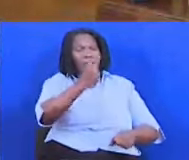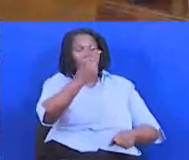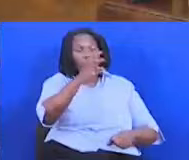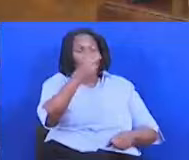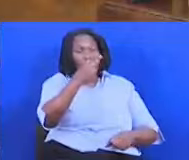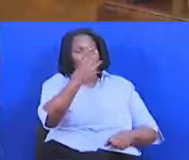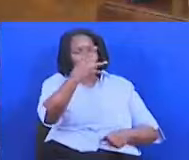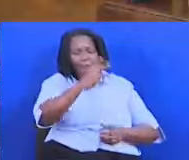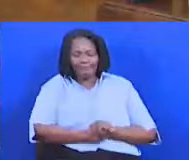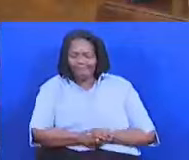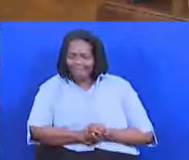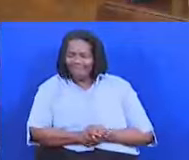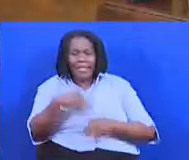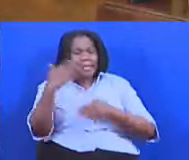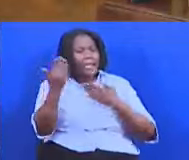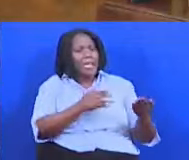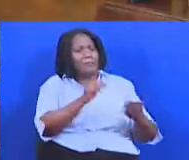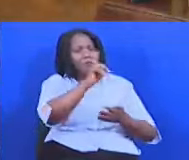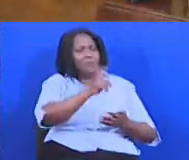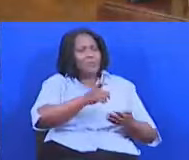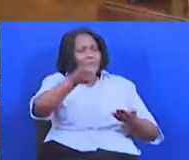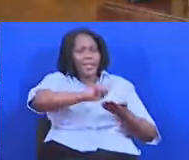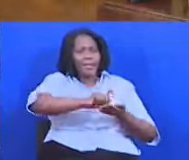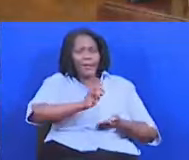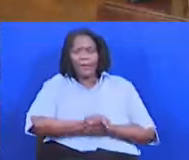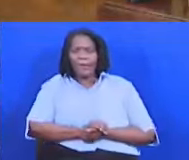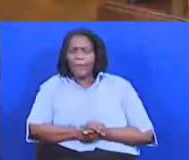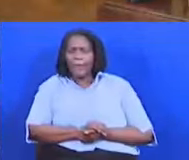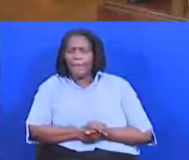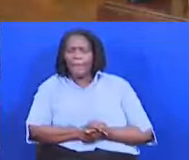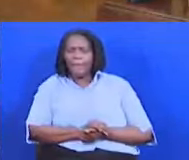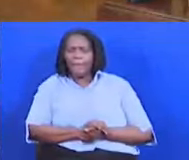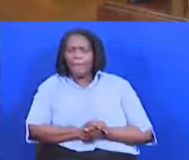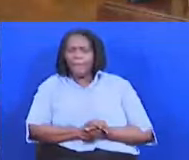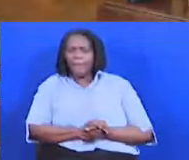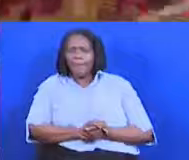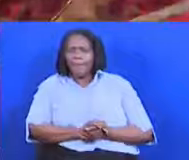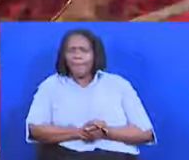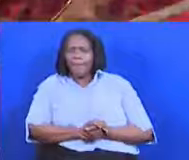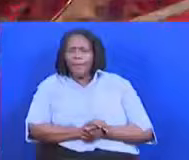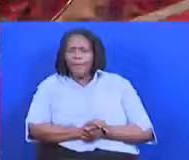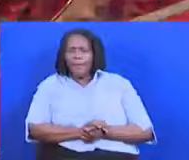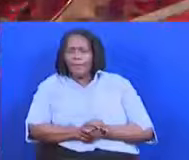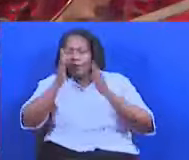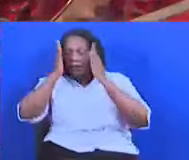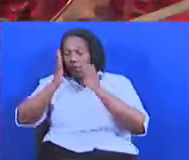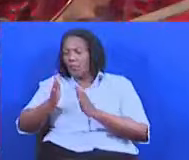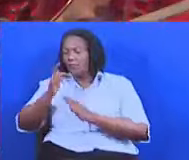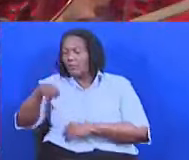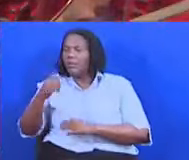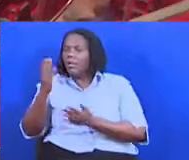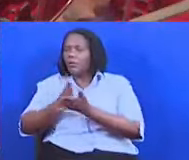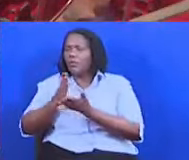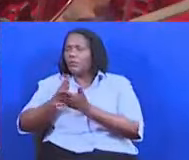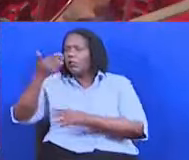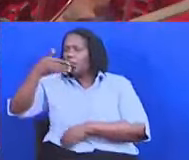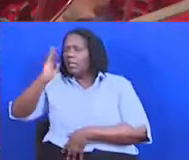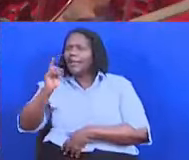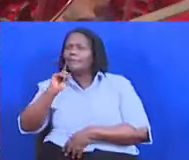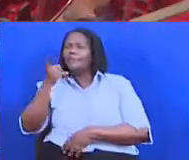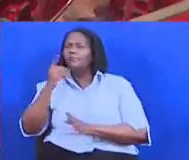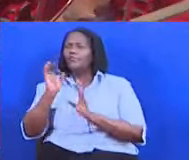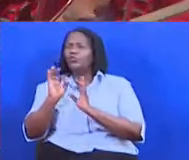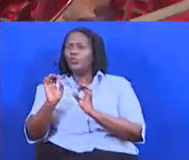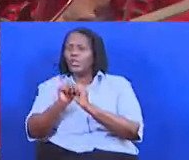Mheshimiwa Musa Ramadhani Sima, swali la nyongeza. Mheshimiwa Spika, pamoja na majibu mazuri ya serikali,